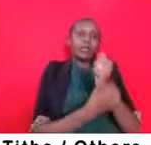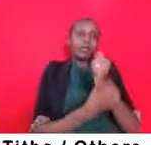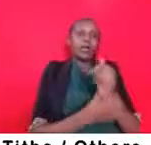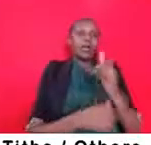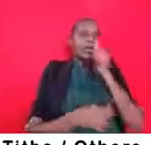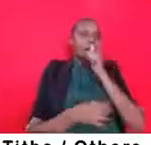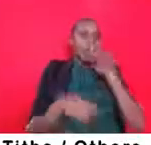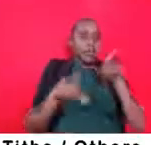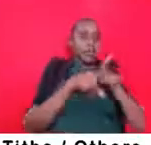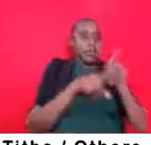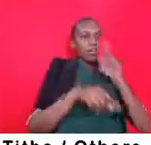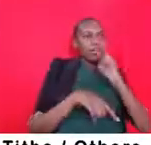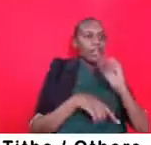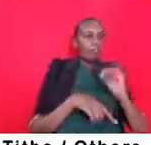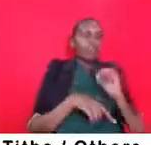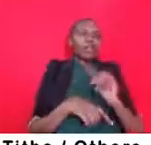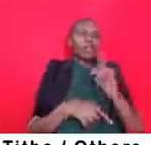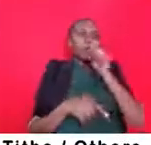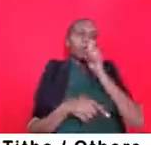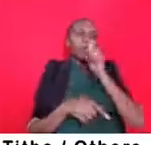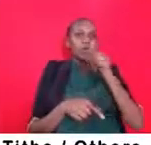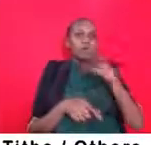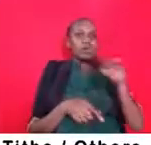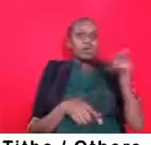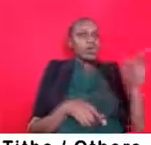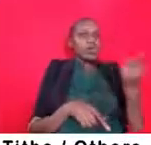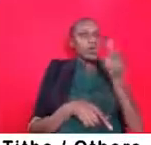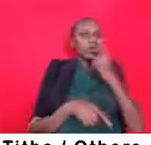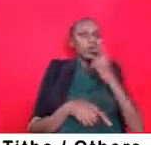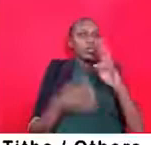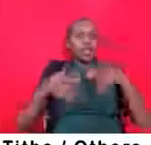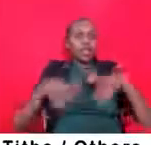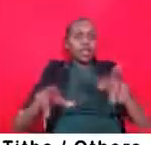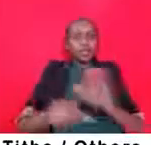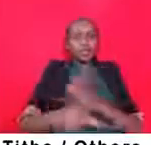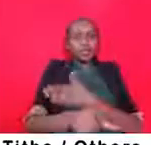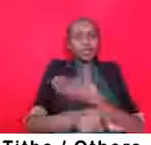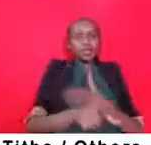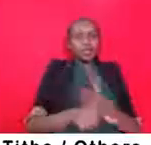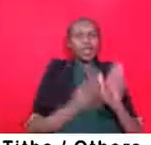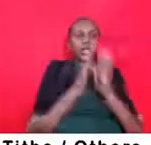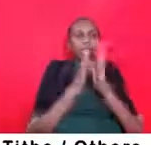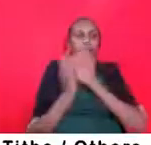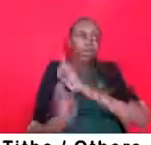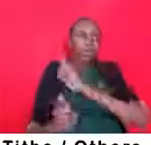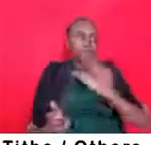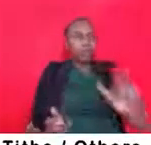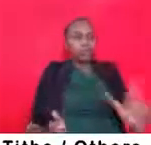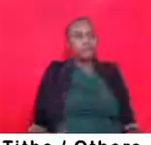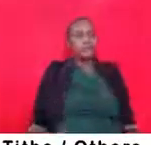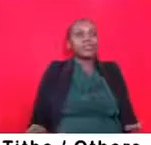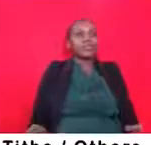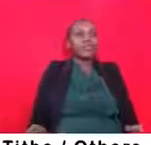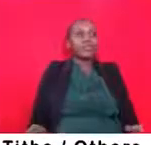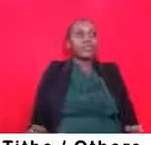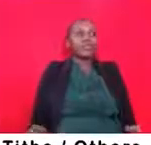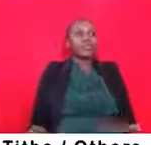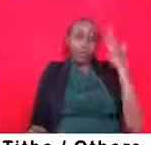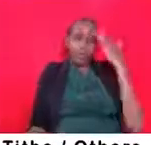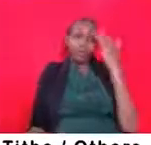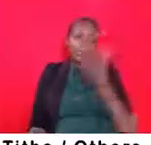Abraham, I am one of them, and so are you, so let us praise the Lord.